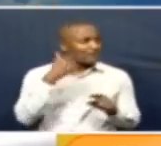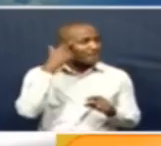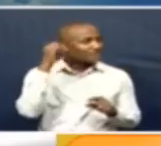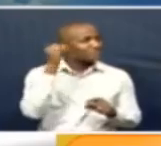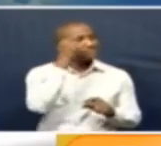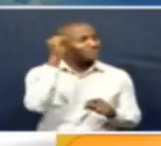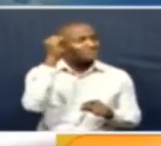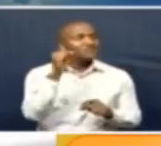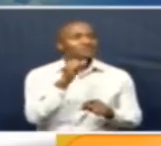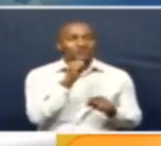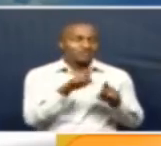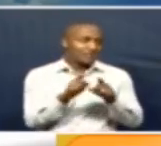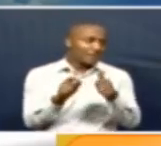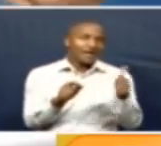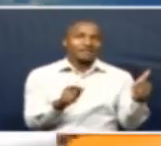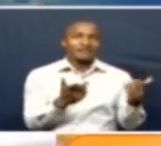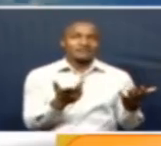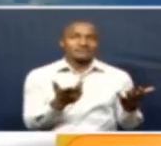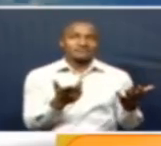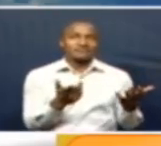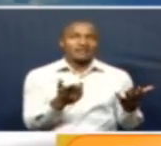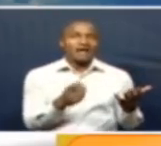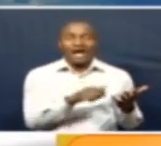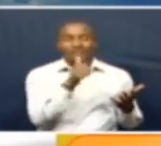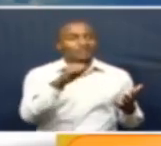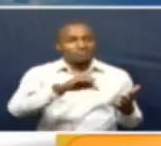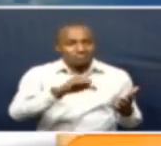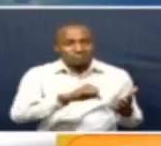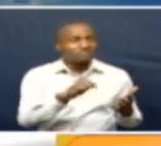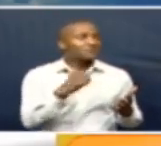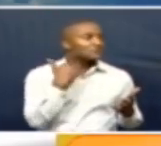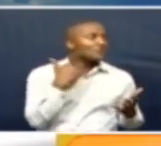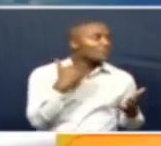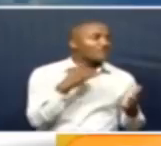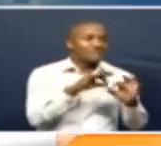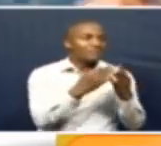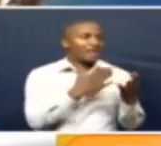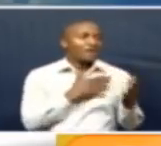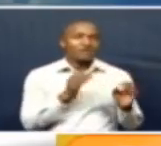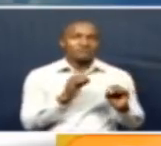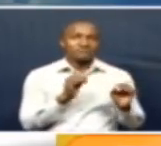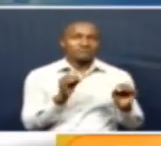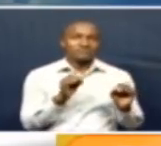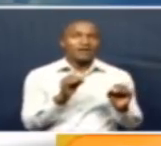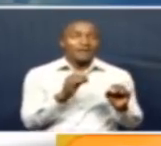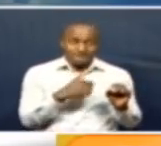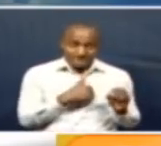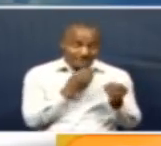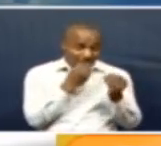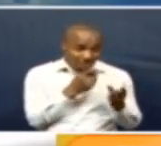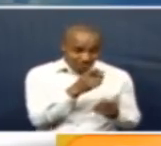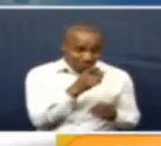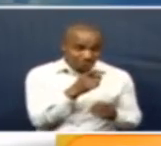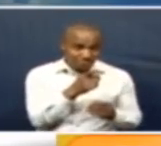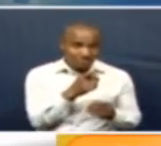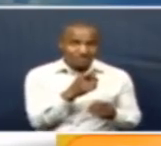haikufikiria kama wale watoto wengine, na hakuna mtu alienda usalati, hakuna mtu alikuwa mwisi ndani ya family. Lakini ile kitu naweza kuambia, huyo mtu anasikia